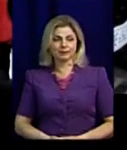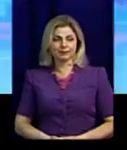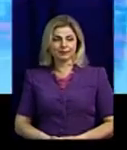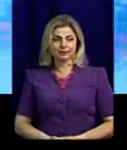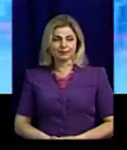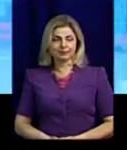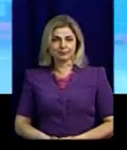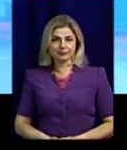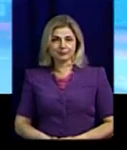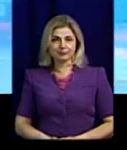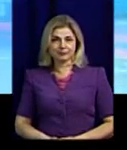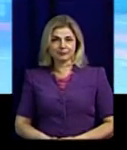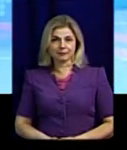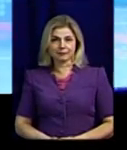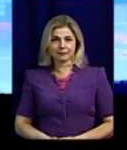упливати.